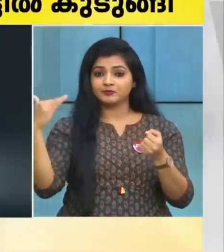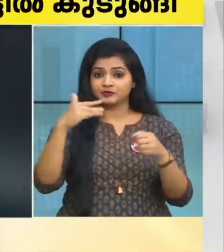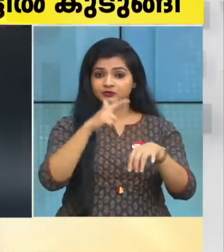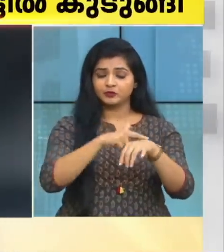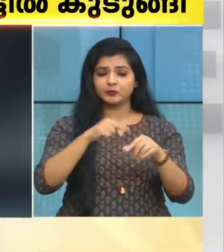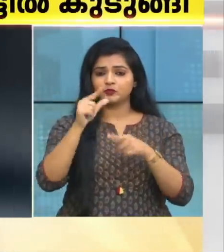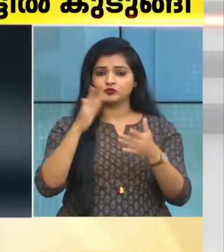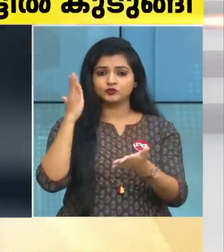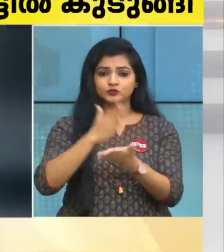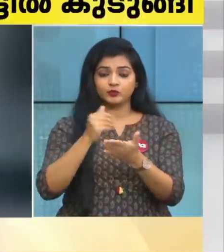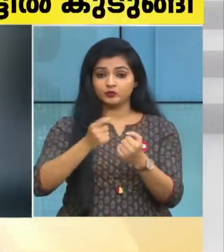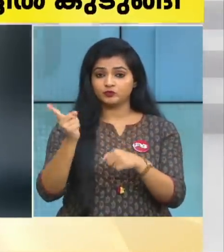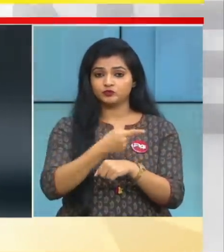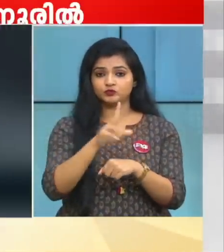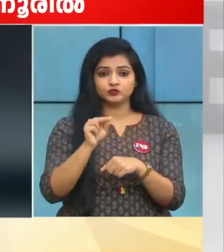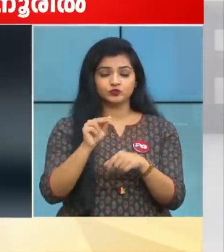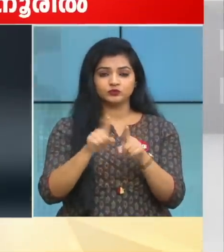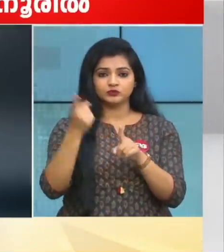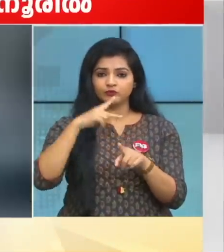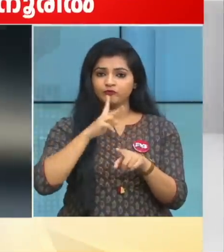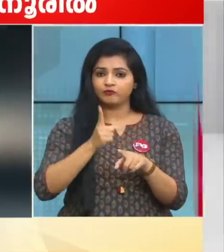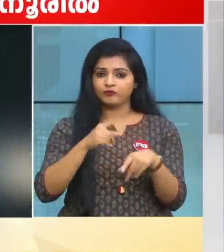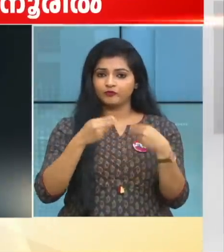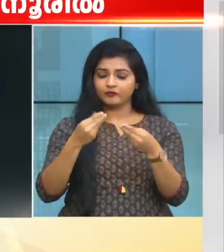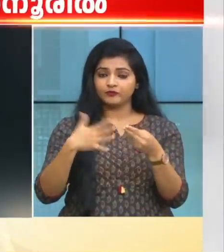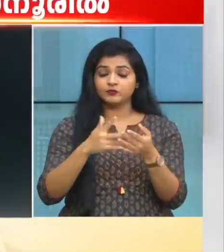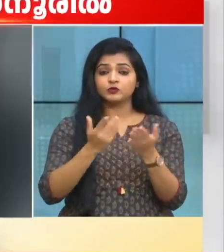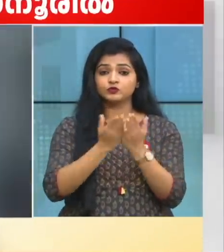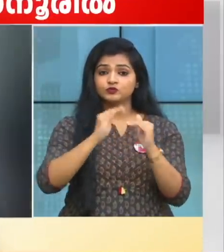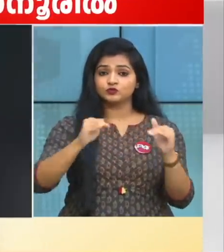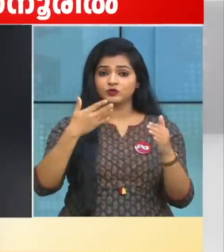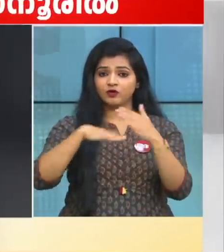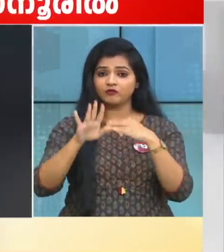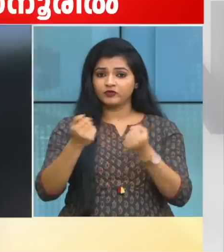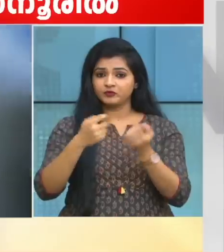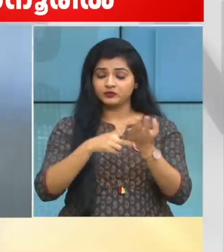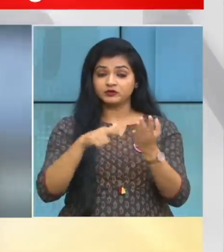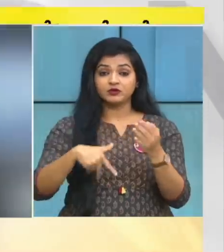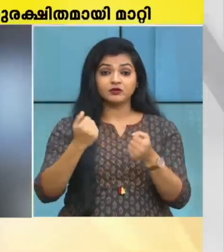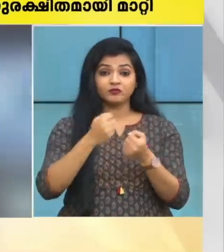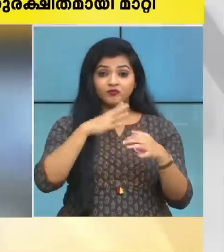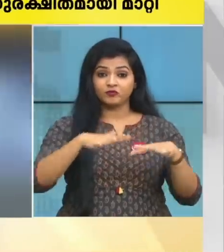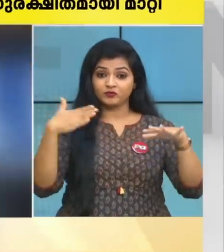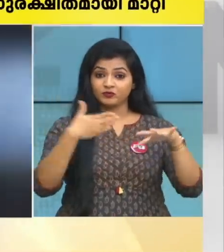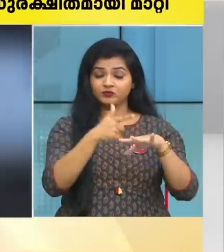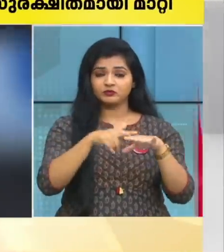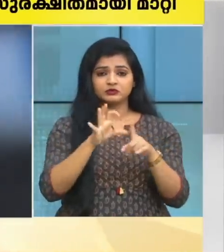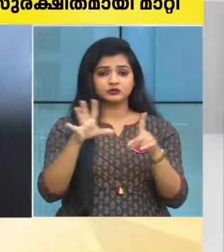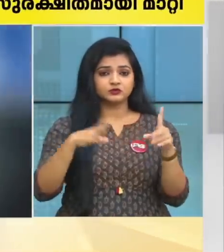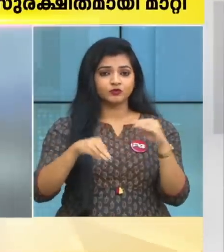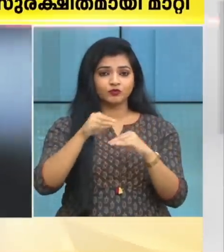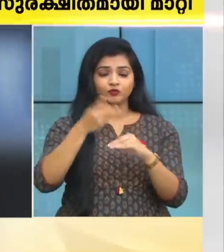തടഞ്ഞിരുന്നു, അങ്ങോട്ടേക്ക് വാഹനം ഇറക്കരുത് എന്ന് ആവശ്യപ്പെട്ടിരുന്നു. ആ ബസ്സിൽ വിദ്യാർത്ഥികളുണ്ട്. അത്തരം സാഹചര്യമുണ്ട്, അത് അപകടം ആണ് എന്ന് മുന്നറിയിപ്പ് നൽകിയിരുന്നു. പക്ഷേ ആ ഡ്രൈവർ